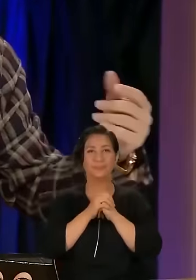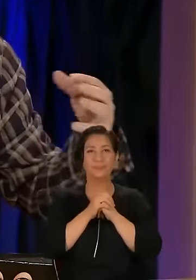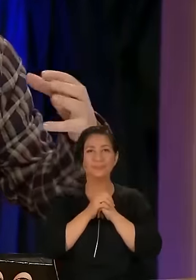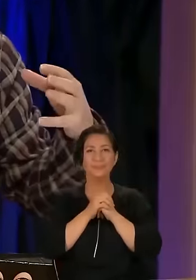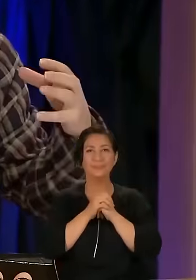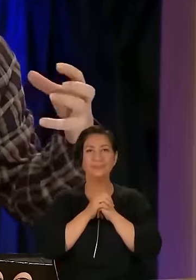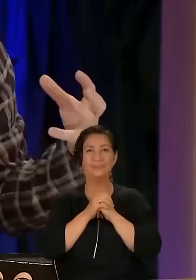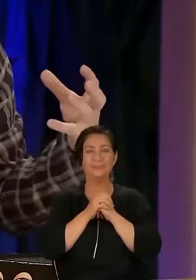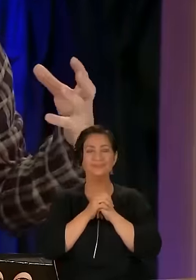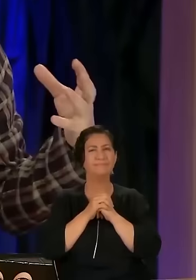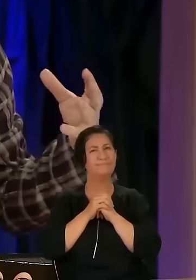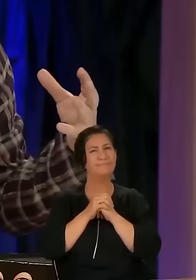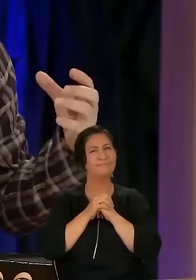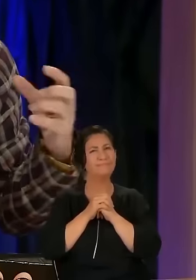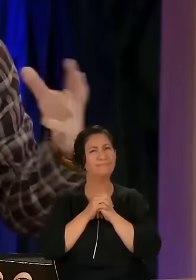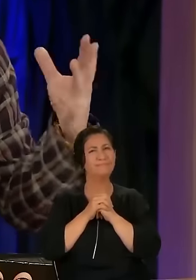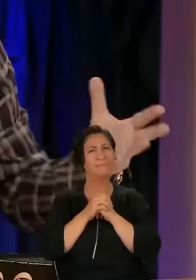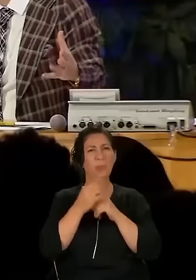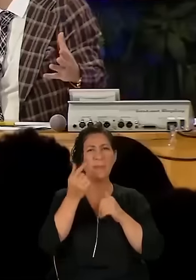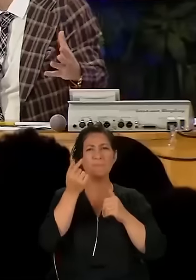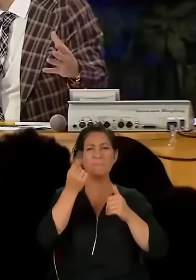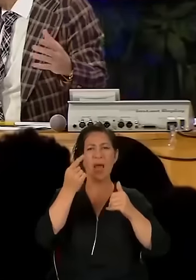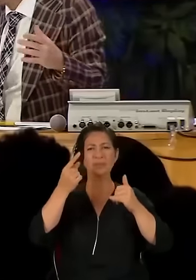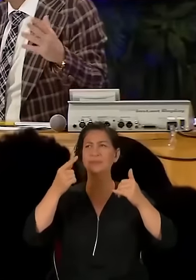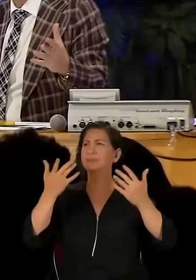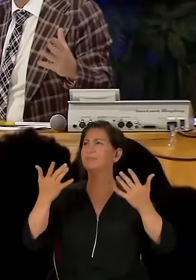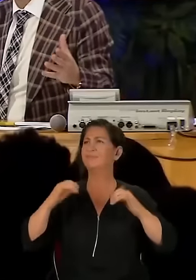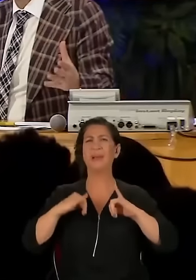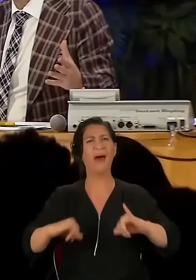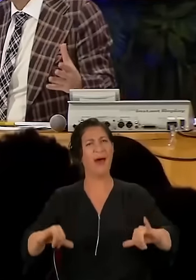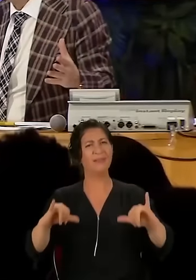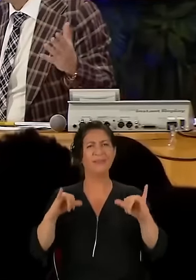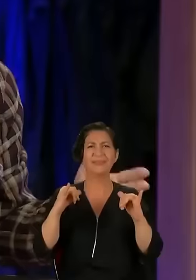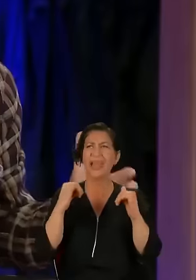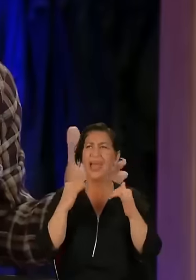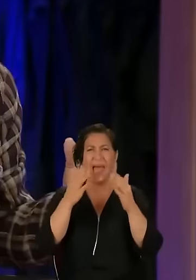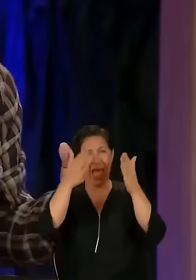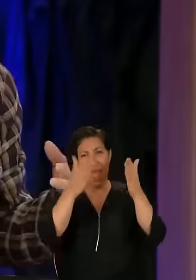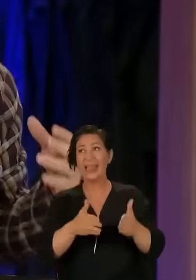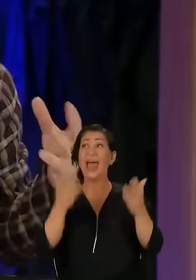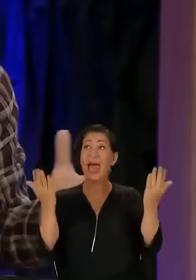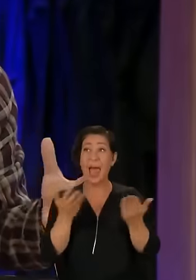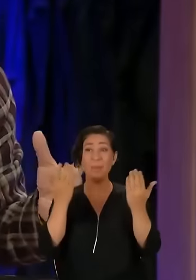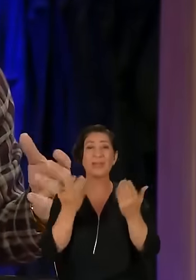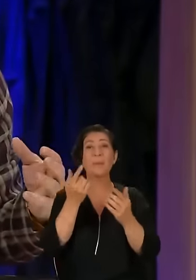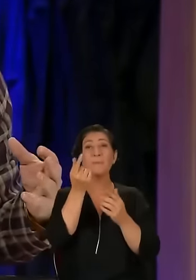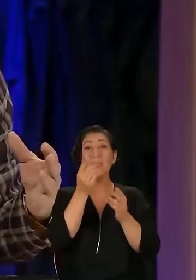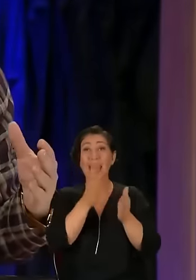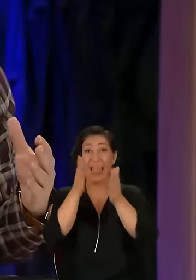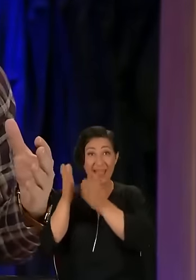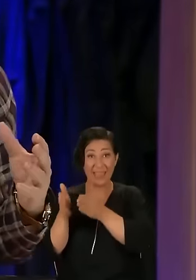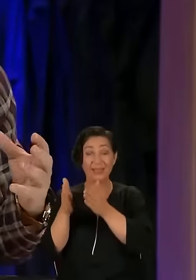nasıl söyleyeyim, biraz cüretkar diyeyim buna, bu cüretkar haline rağmen bir yandan